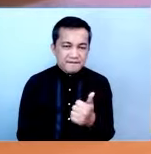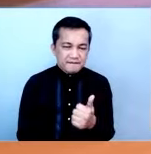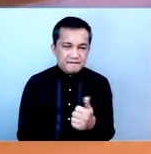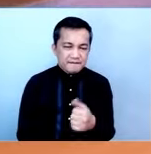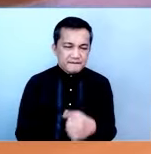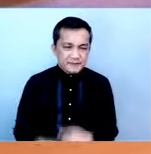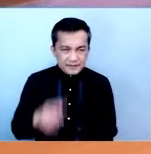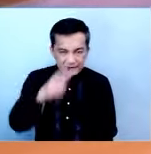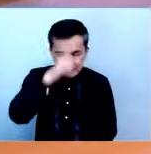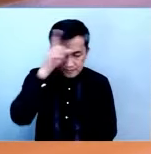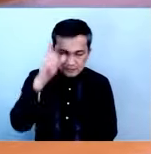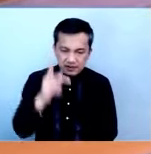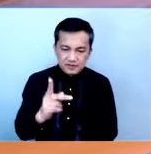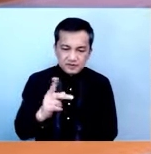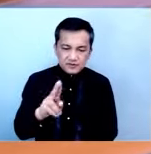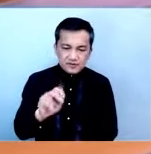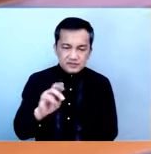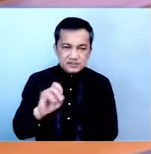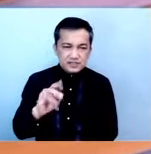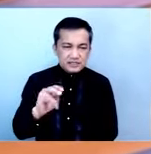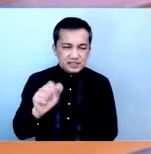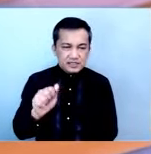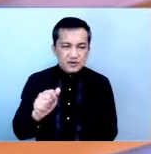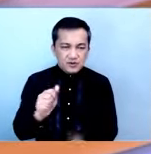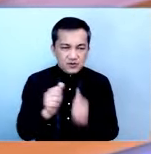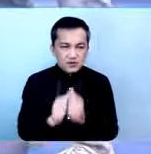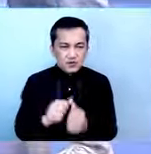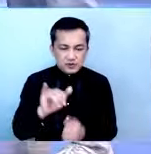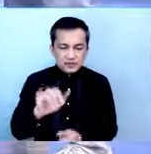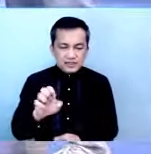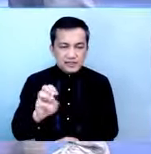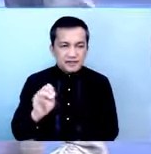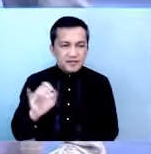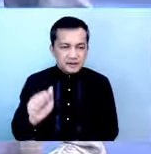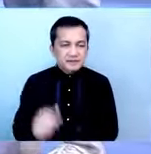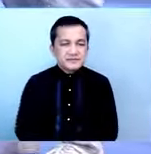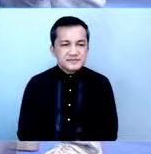kuchinta with yema sauce. Ay, na-try ko na yan.